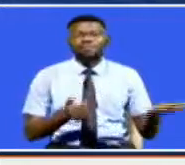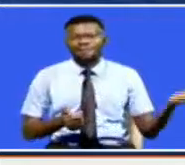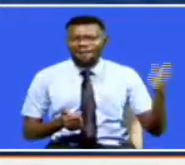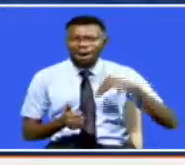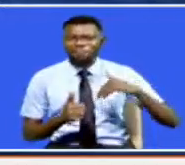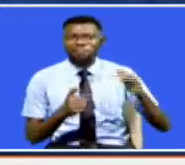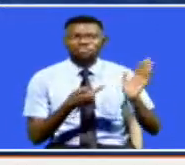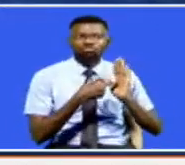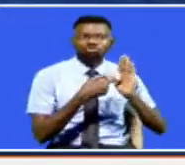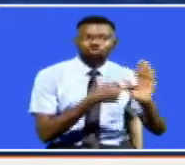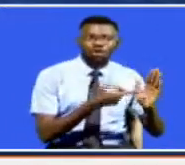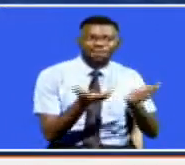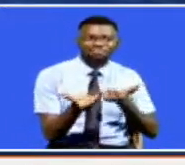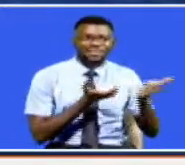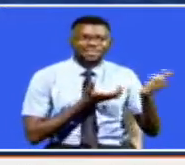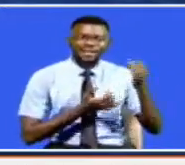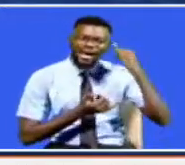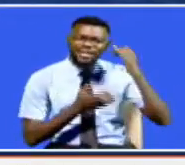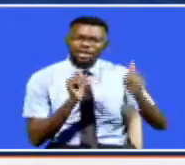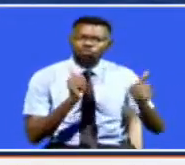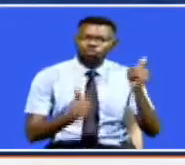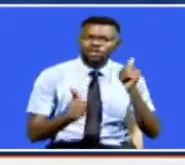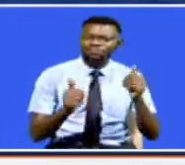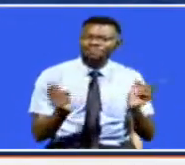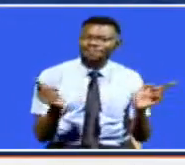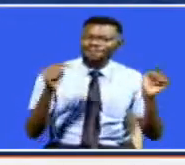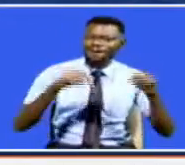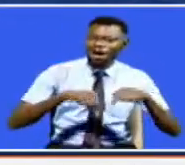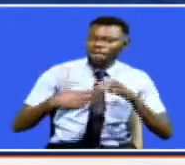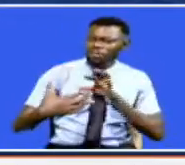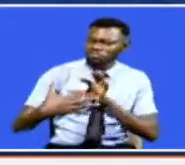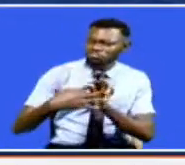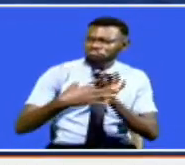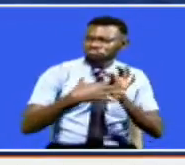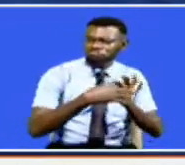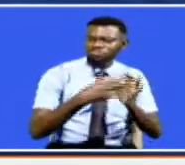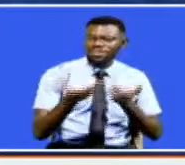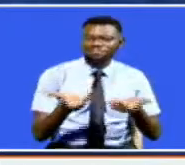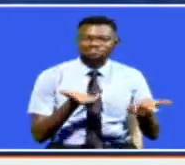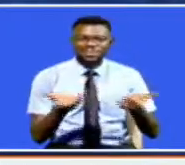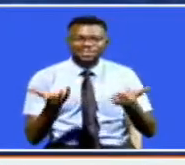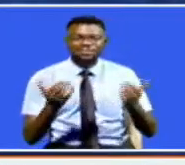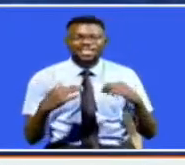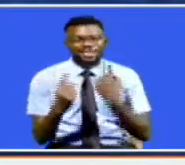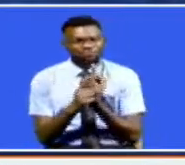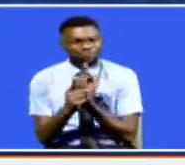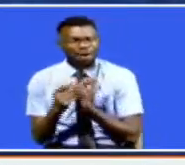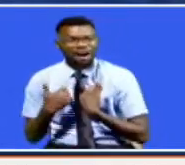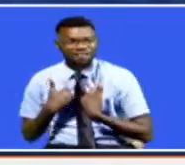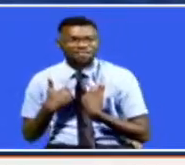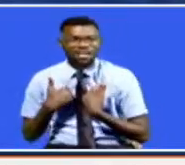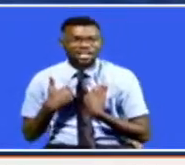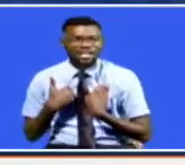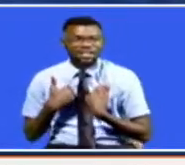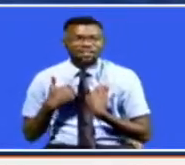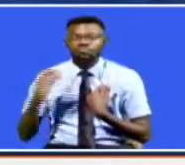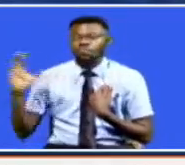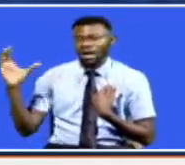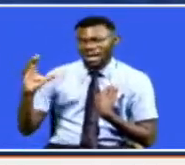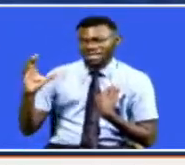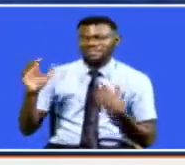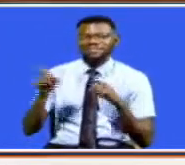sell, come and network. The whole concept is a business to business, business to client kind of setup.